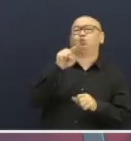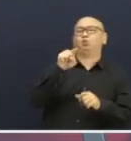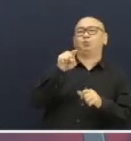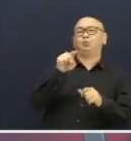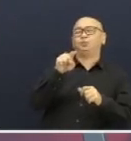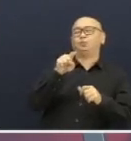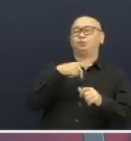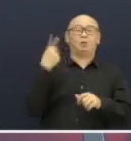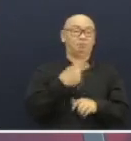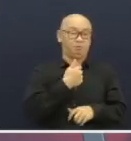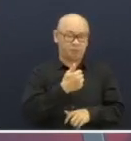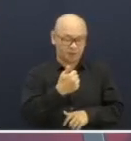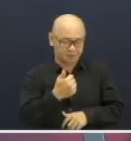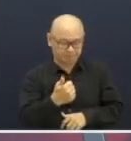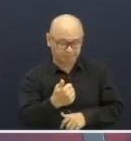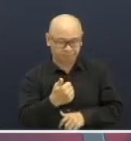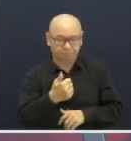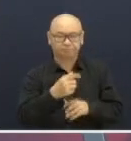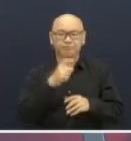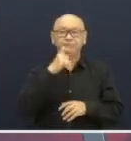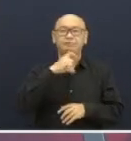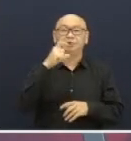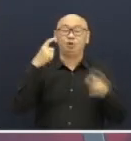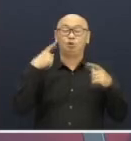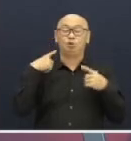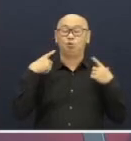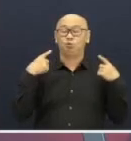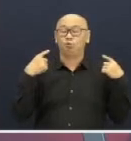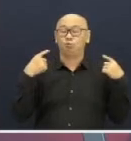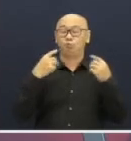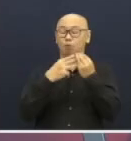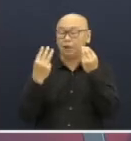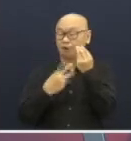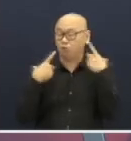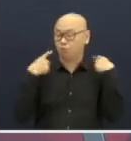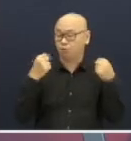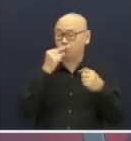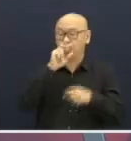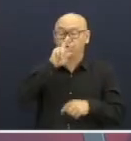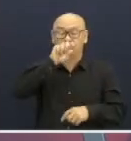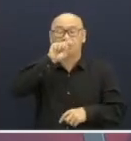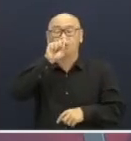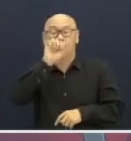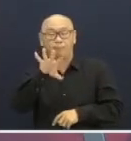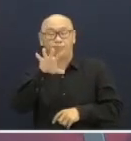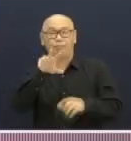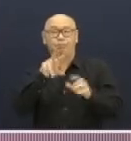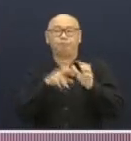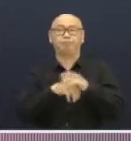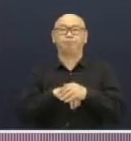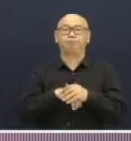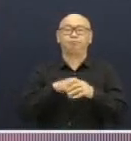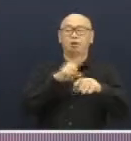Kami persilahkan kepada calon wakil gubernur nomor urut 2 untuk menjawab. Waktu Anda